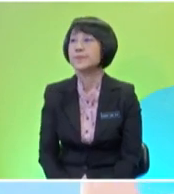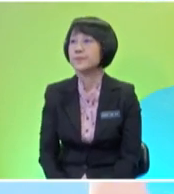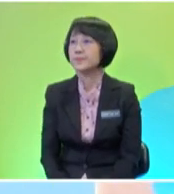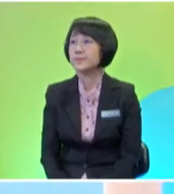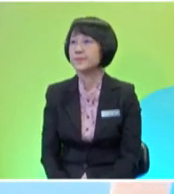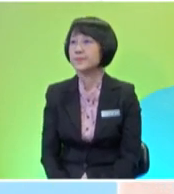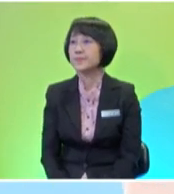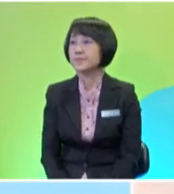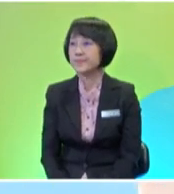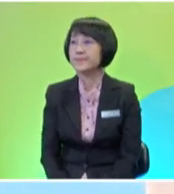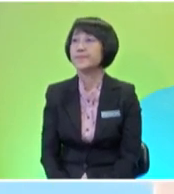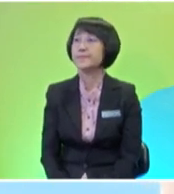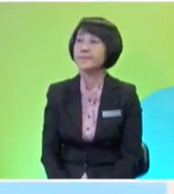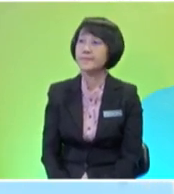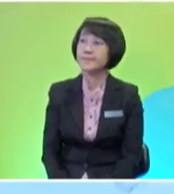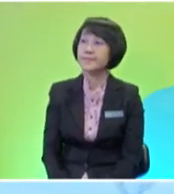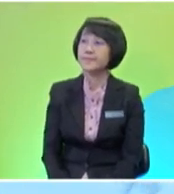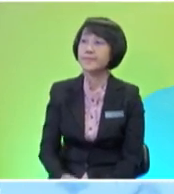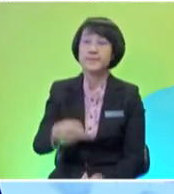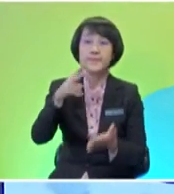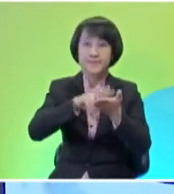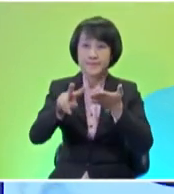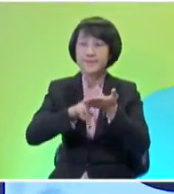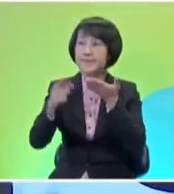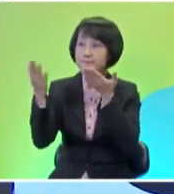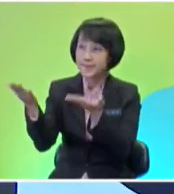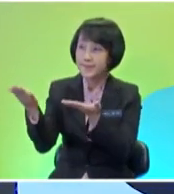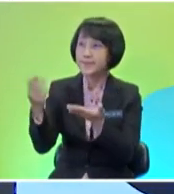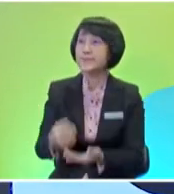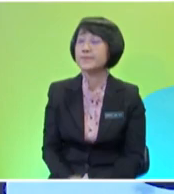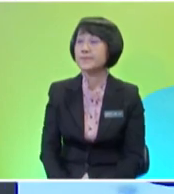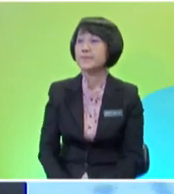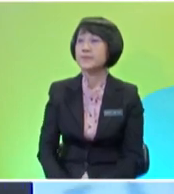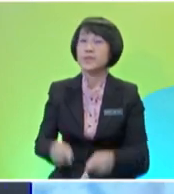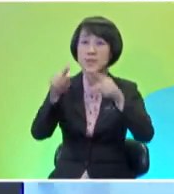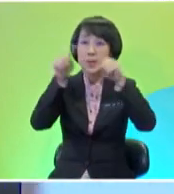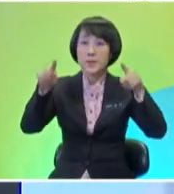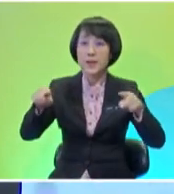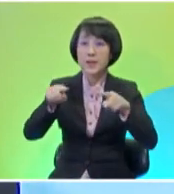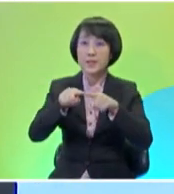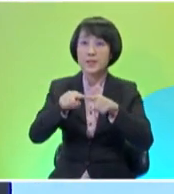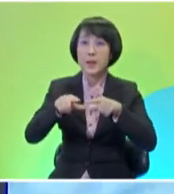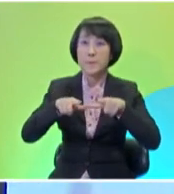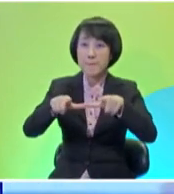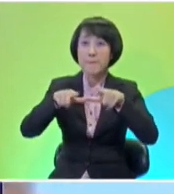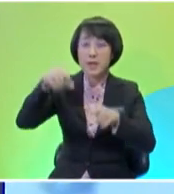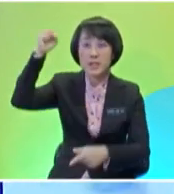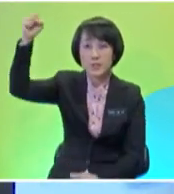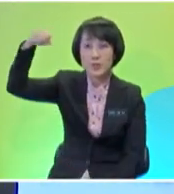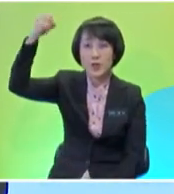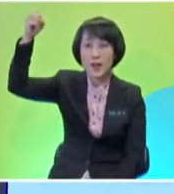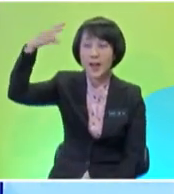ada bilah kipas, kita ada panel solar. Yang paling penting ialah panel solar. Kalau tak ada, tak boleh berfungsi. Kalau tak ada, tak nama kipas